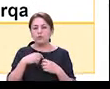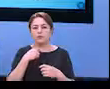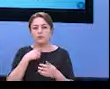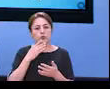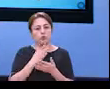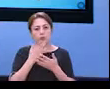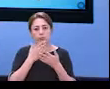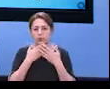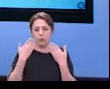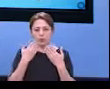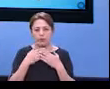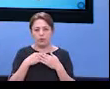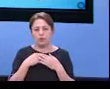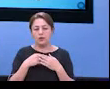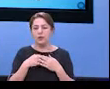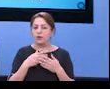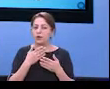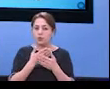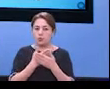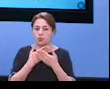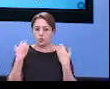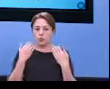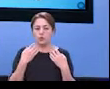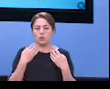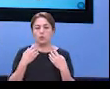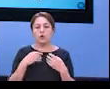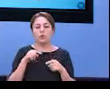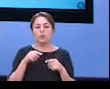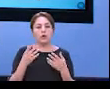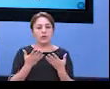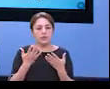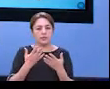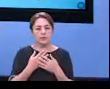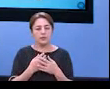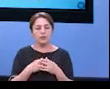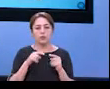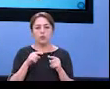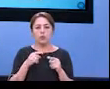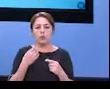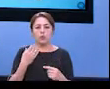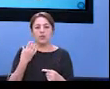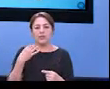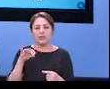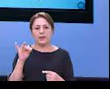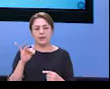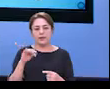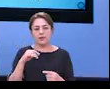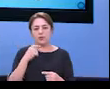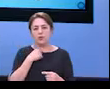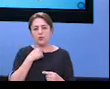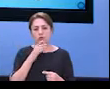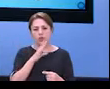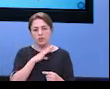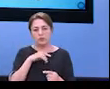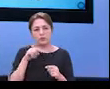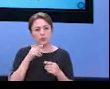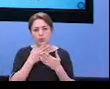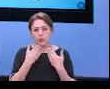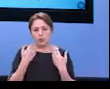ifodalanganmi? Yo'q, til o'rta tovushi qaysi tovush edi? Barakalla, y tovushi